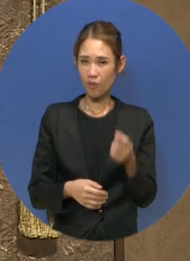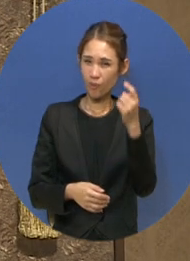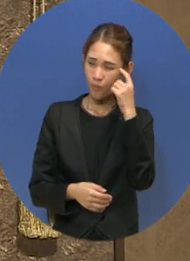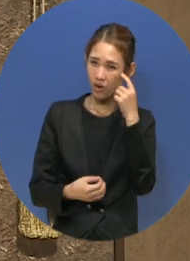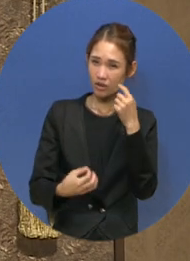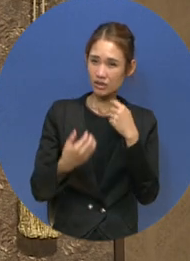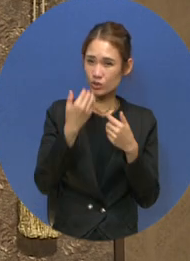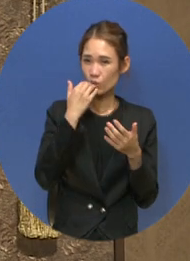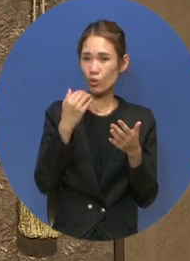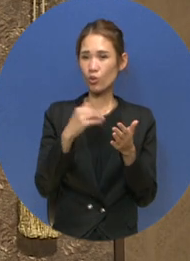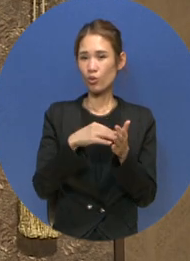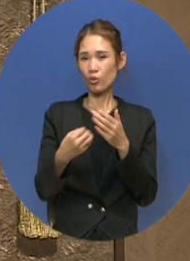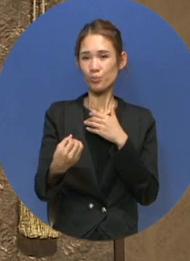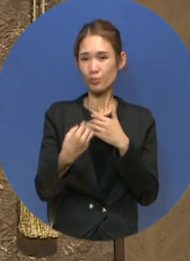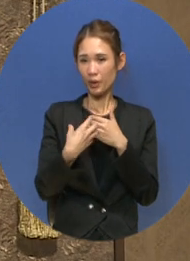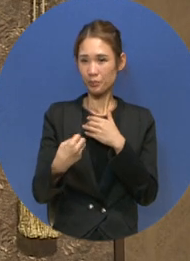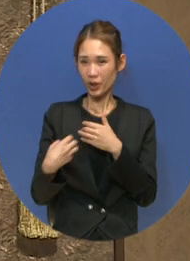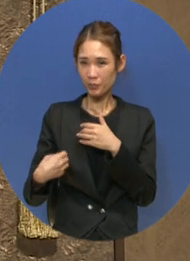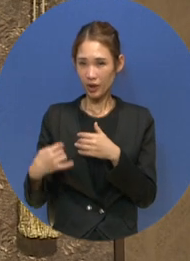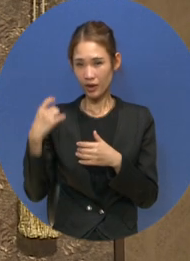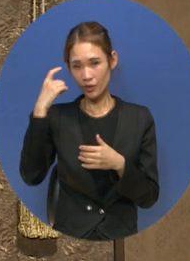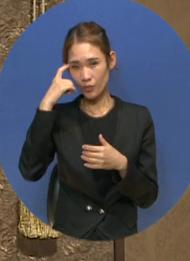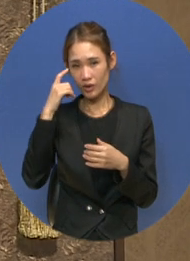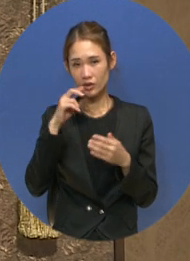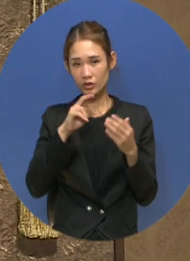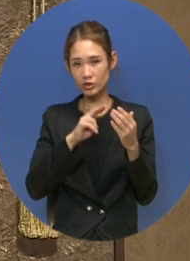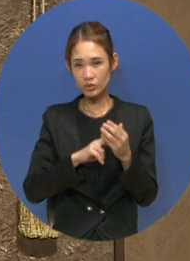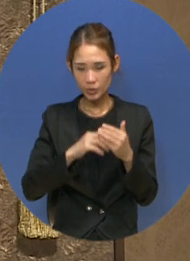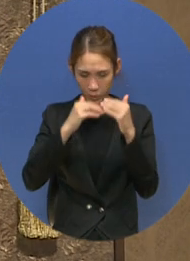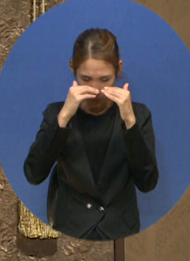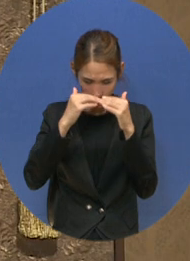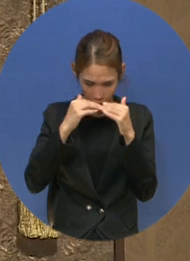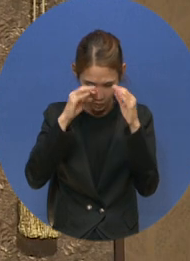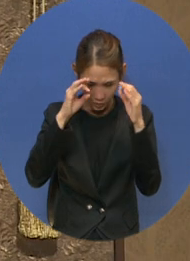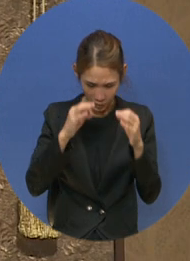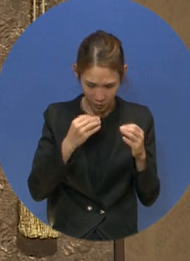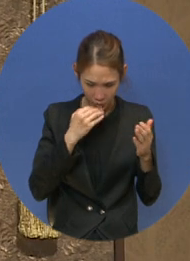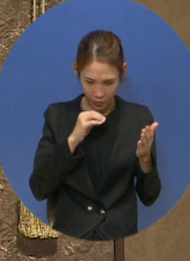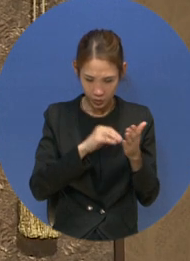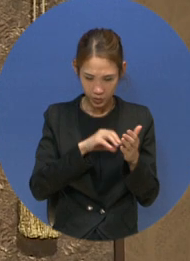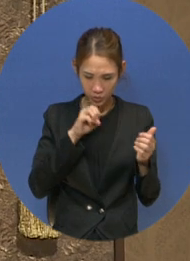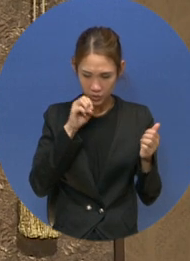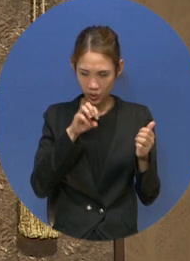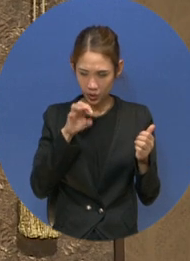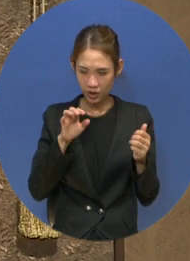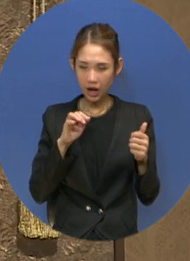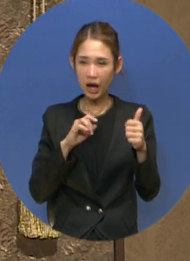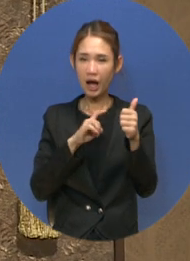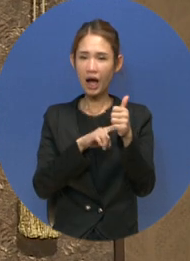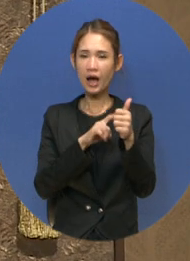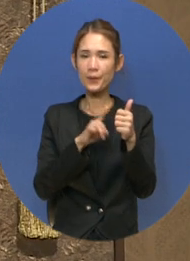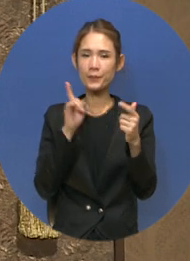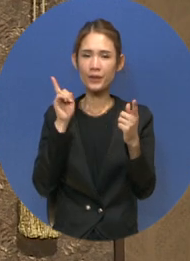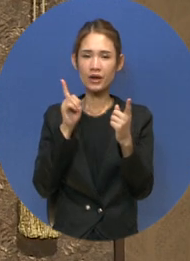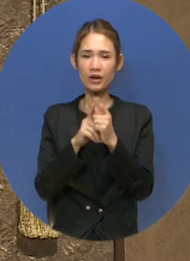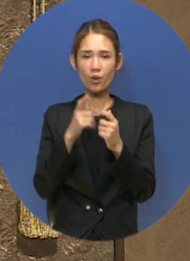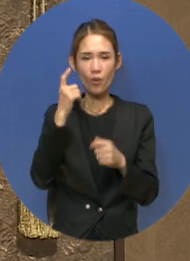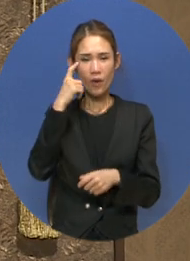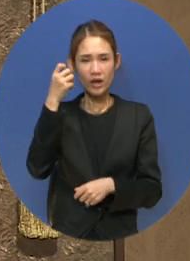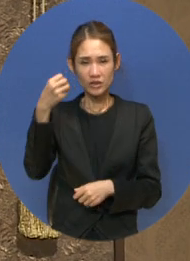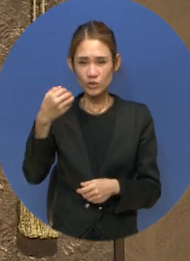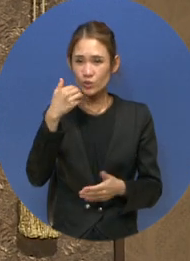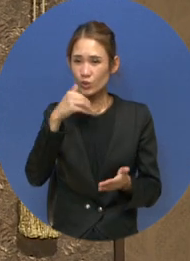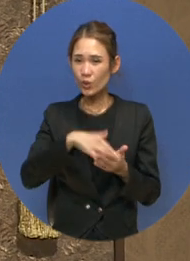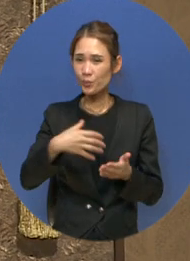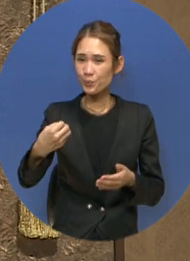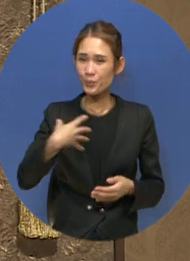복지관에 돌을 던지나 그래서 저희가 이렇게 숨어서 이렇게 보고 있다가 돌을 던지는 아이를 만났어요. 네. 그래서 왜 돌을